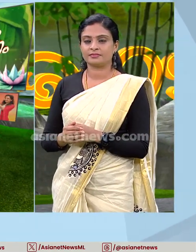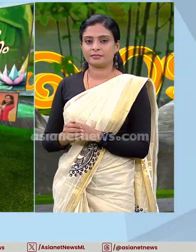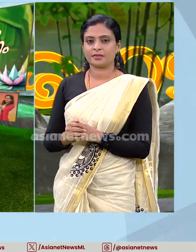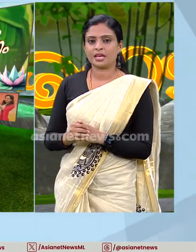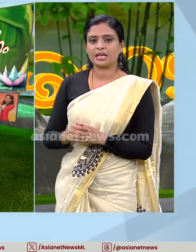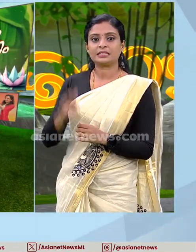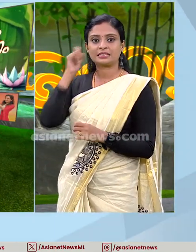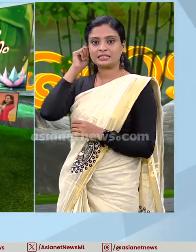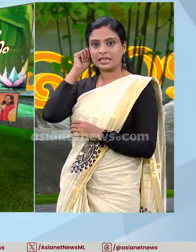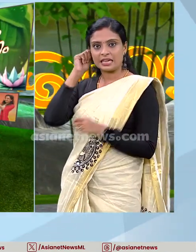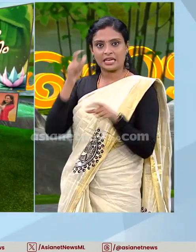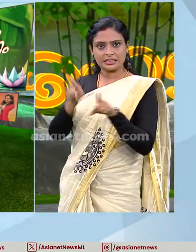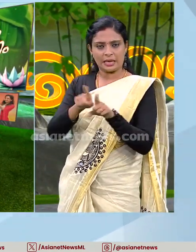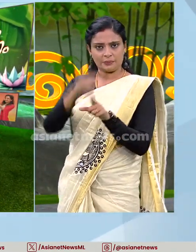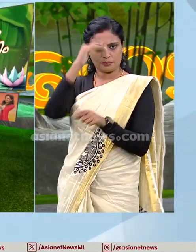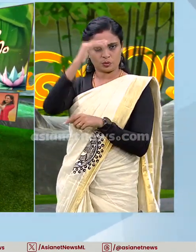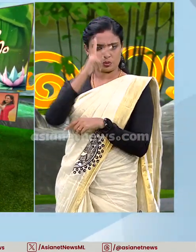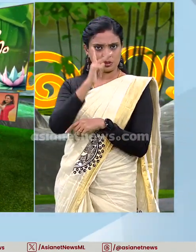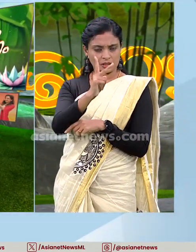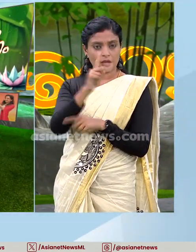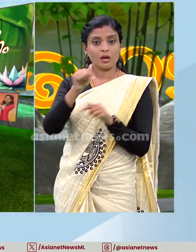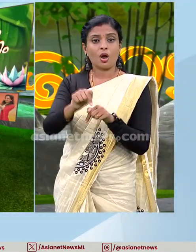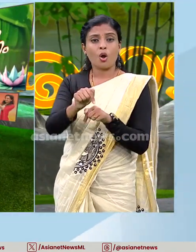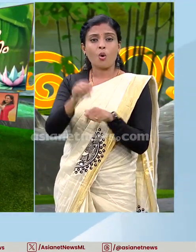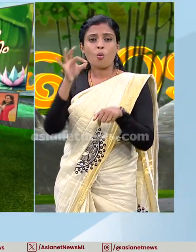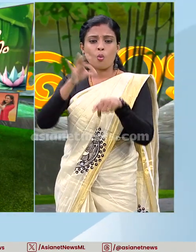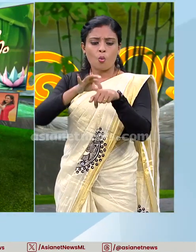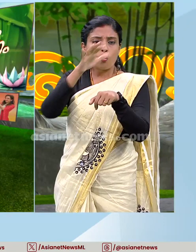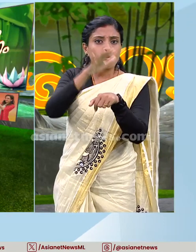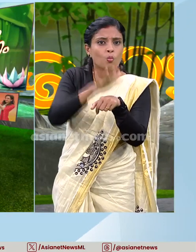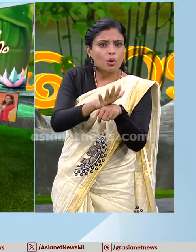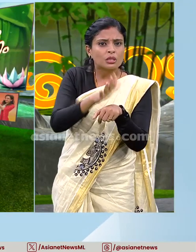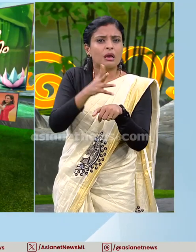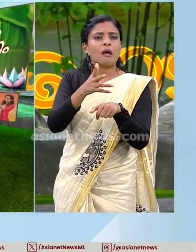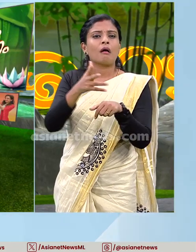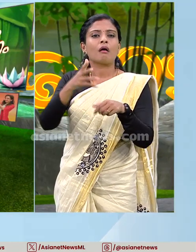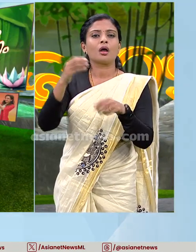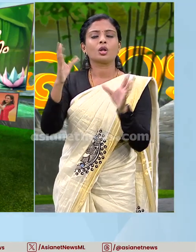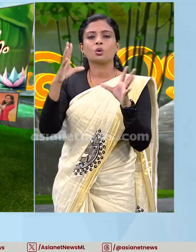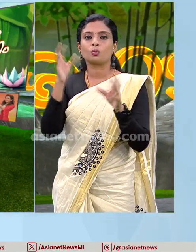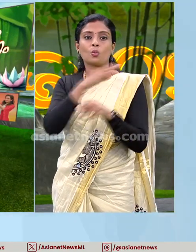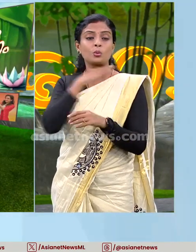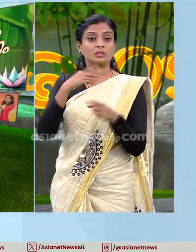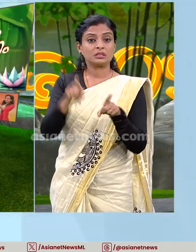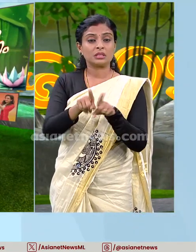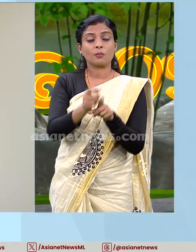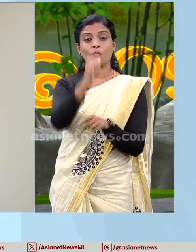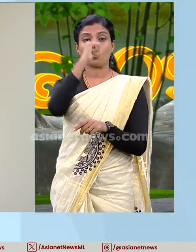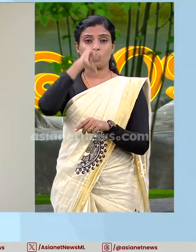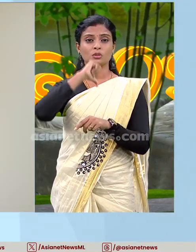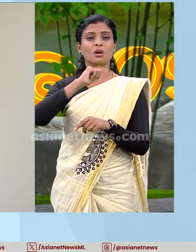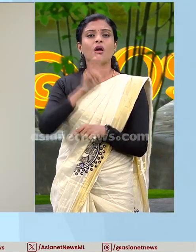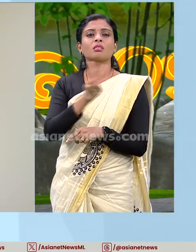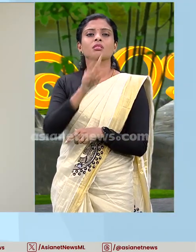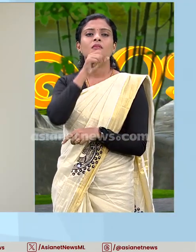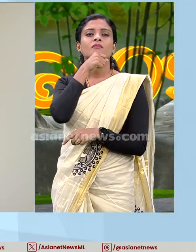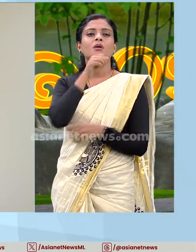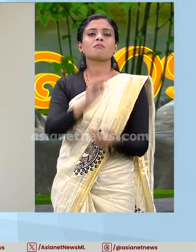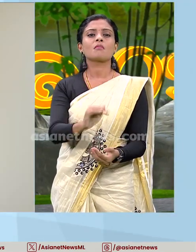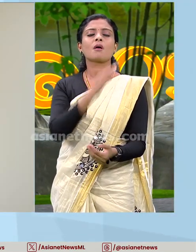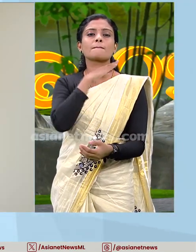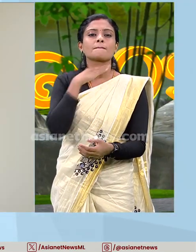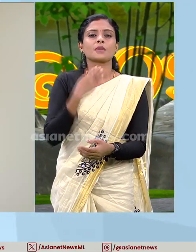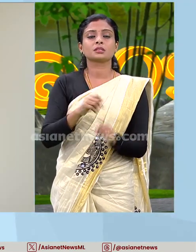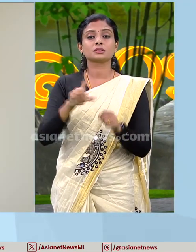ചെന്നൈയിൽ നിന്ന് വരുന്ന ഒരു വാർത്തയാണ്. അവിടെ കൊതുക് നാശിനി കുടിച്ച് 2 വയസ്സുകാരി മരിച്ചിട്ടുണ്ട്. ബാലാജി നന്ദിനി ദമ്പതികളുടെ മകൾ